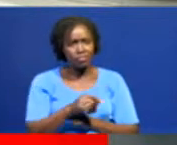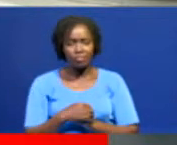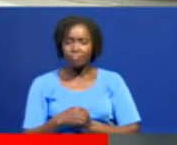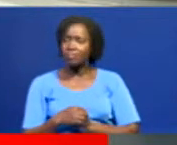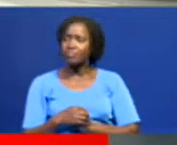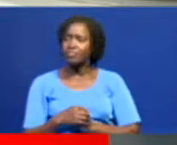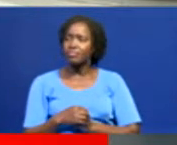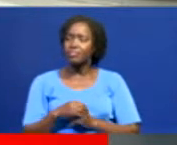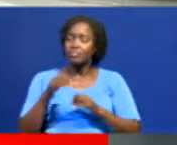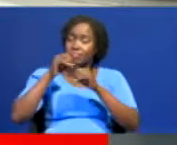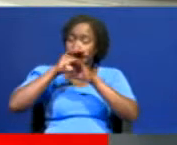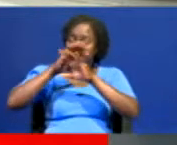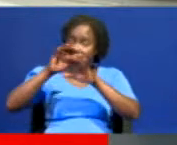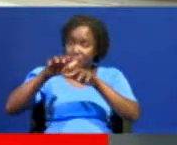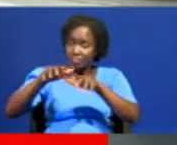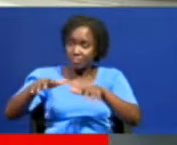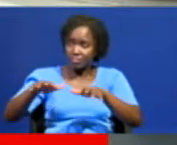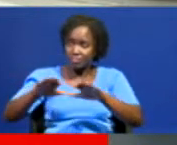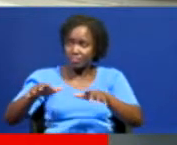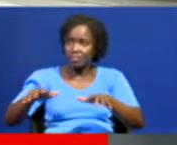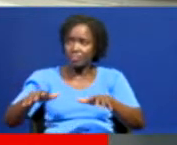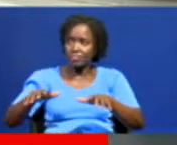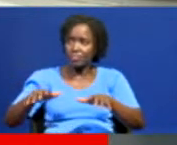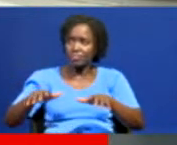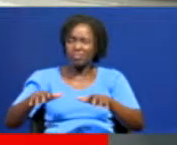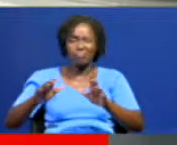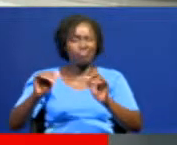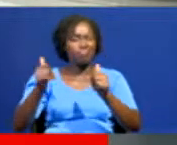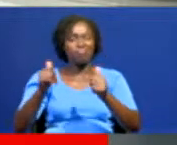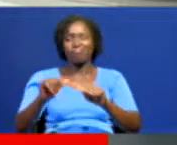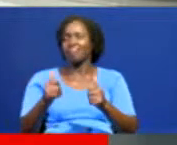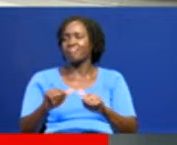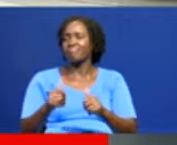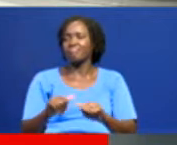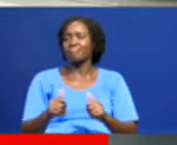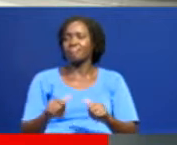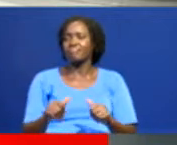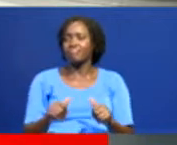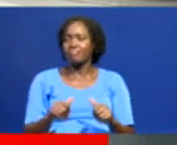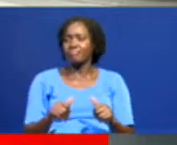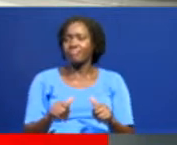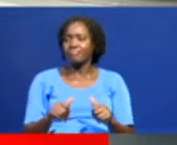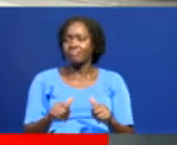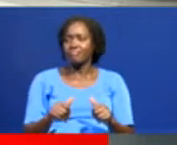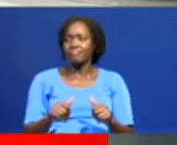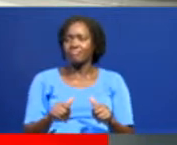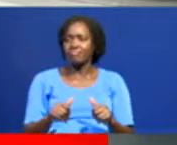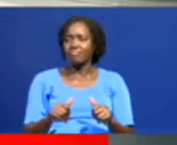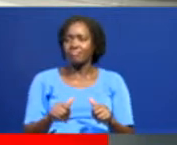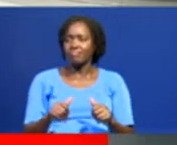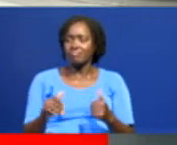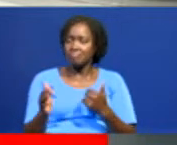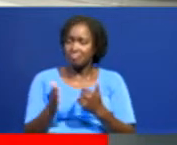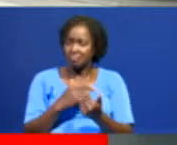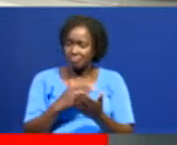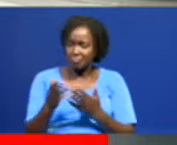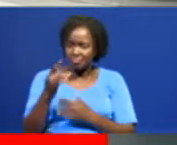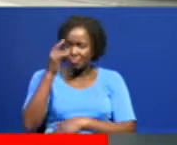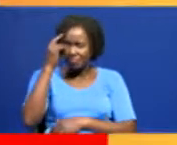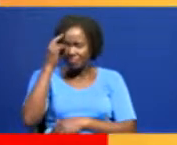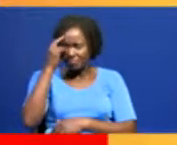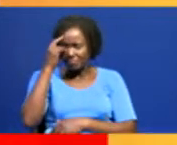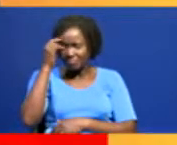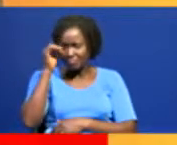Ugatuzi kwa hakika ninaweza kusema haijafikia kitu ambacho ilikuwa inafikiriwa hapo